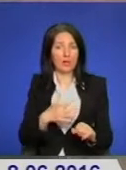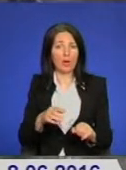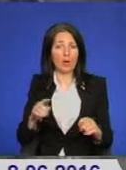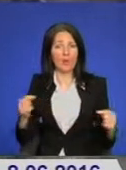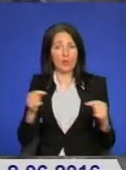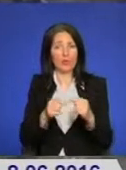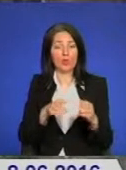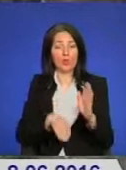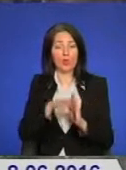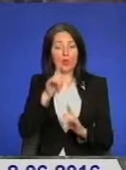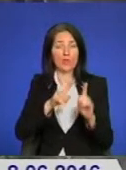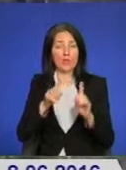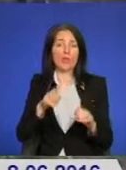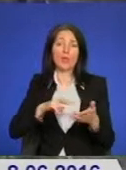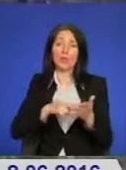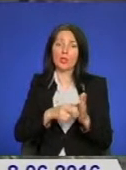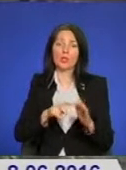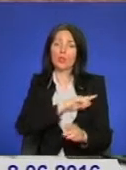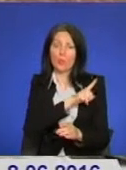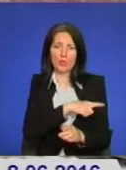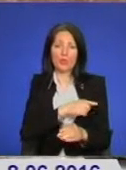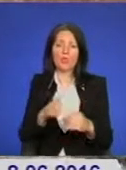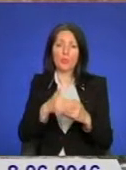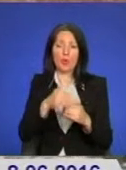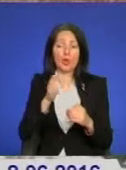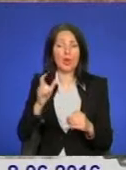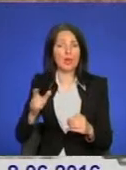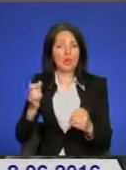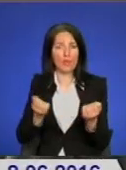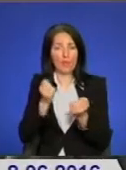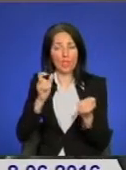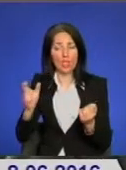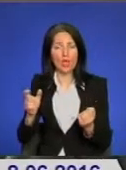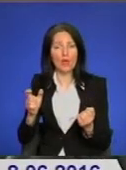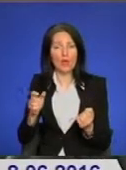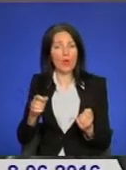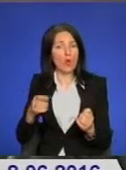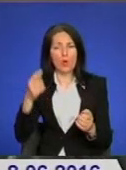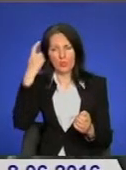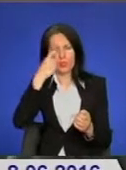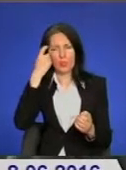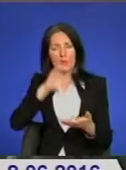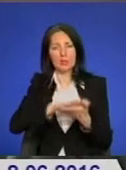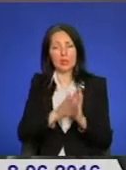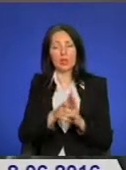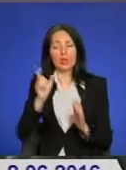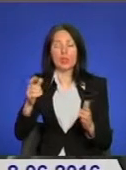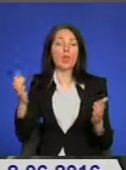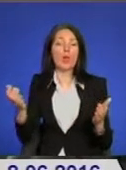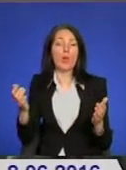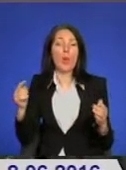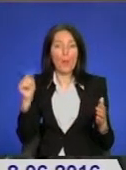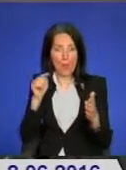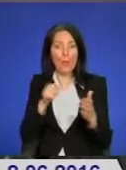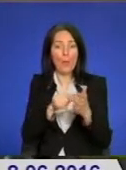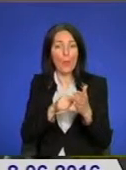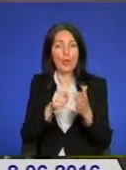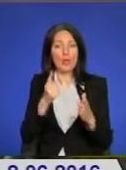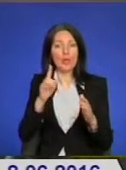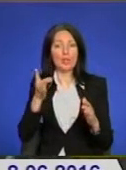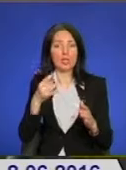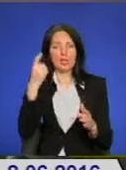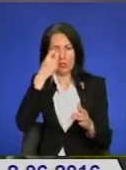місяці кожна четверта аварія ставалася саме за участі водіїв на підпитку. Такий стан речей непокоїть суспільство і владу,